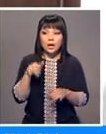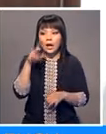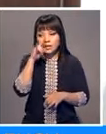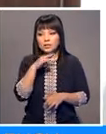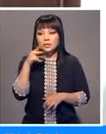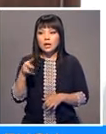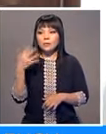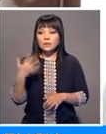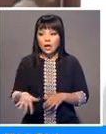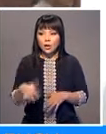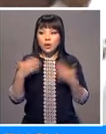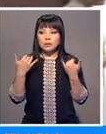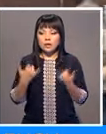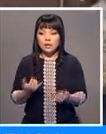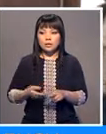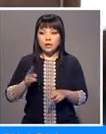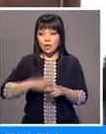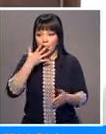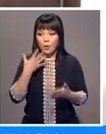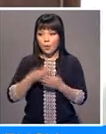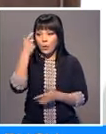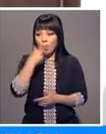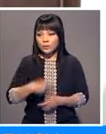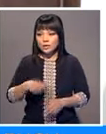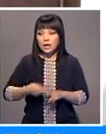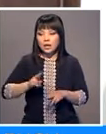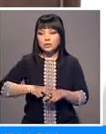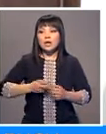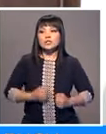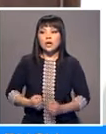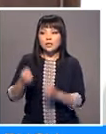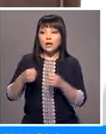қозғалыс атынан біз өз тарапымыздан бұл шешімді қолдаймыз бір ауыздан.